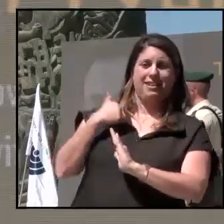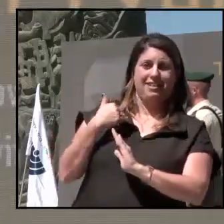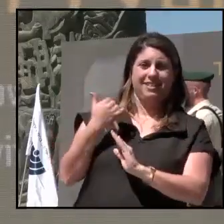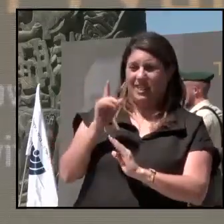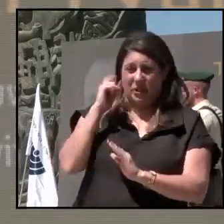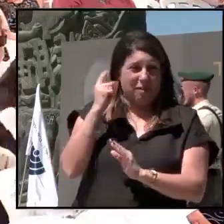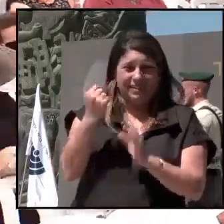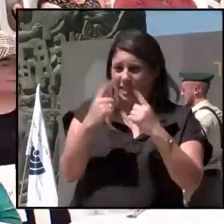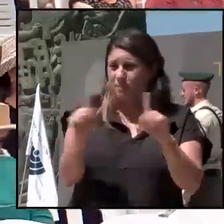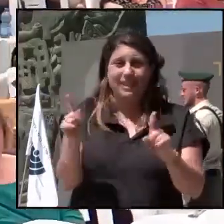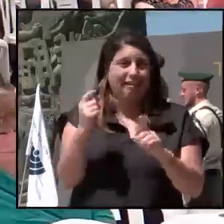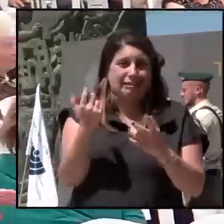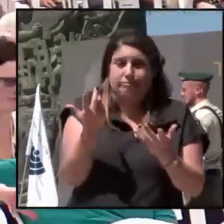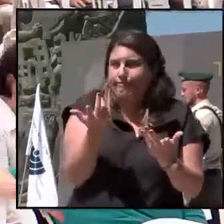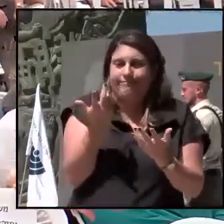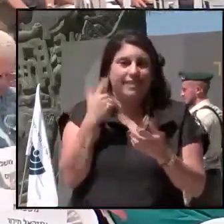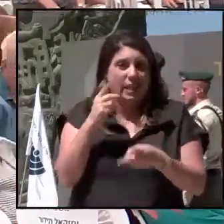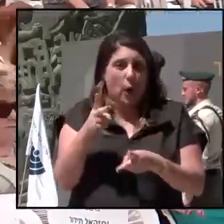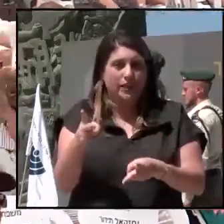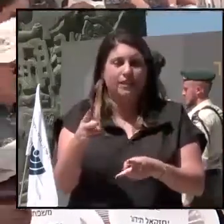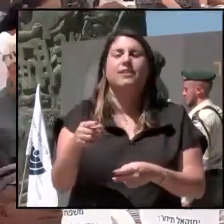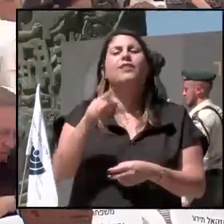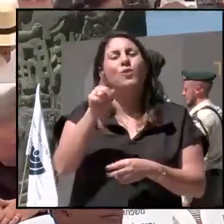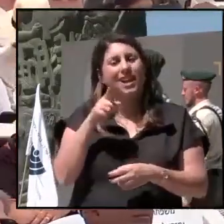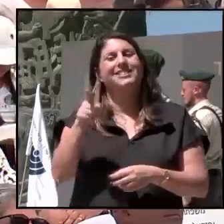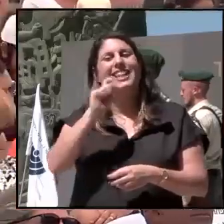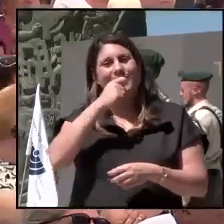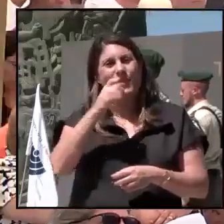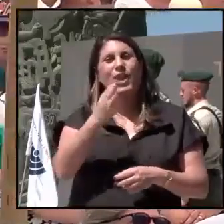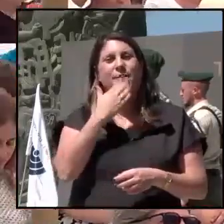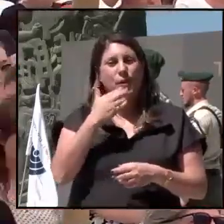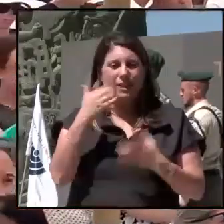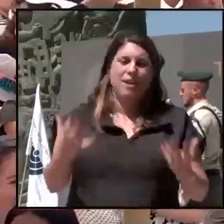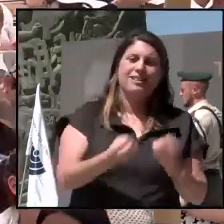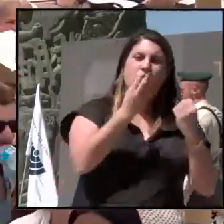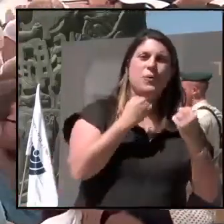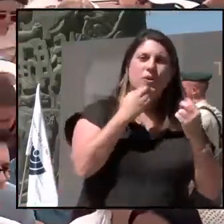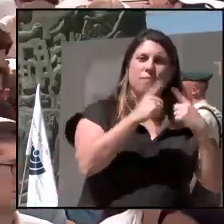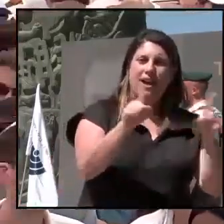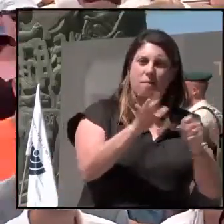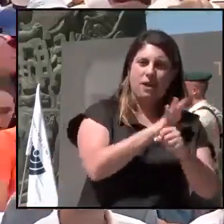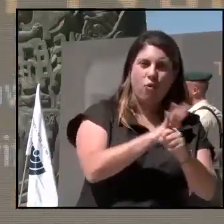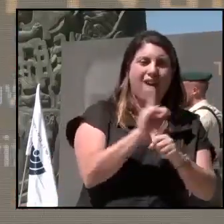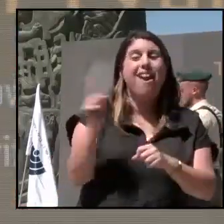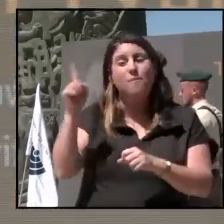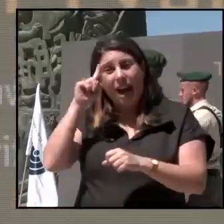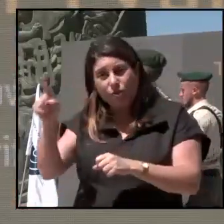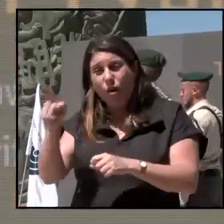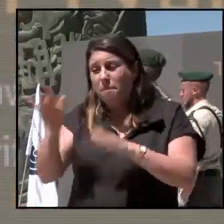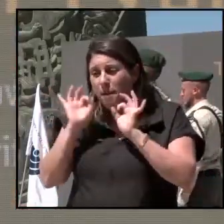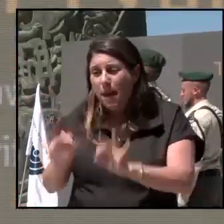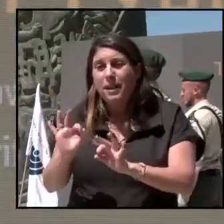קצת מוזר, קצת אירוני? ואולי דווקא זה הסוד של היהודים שהצילו יהודים אחרים בשואה. שהם חשבו שהם